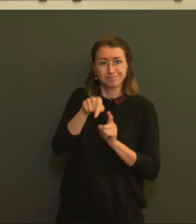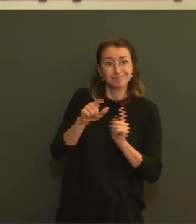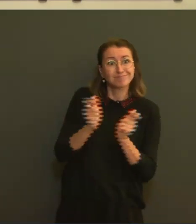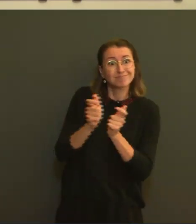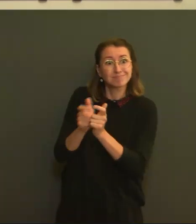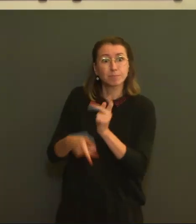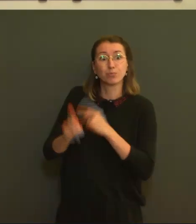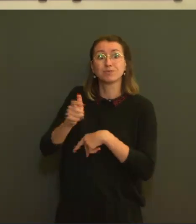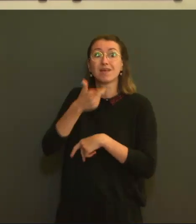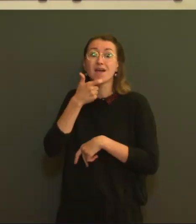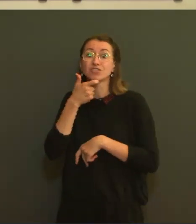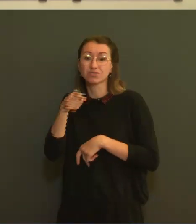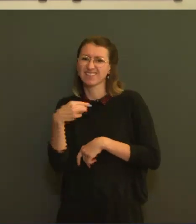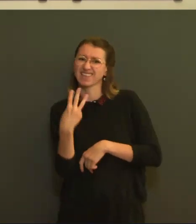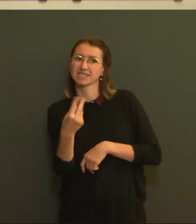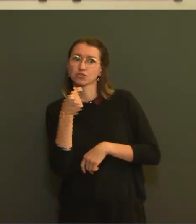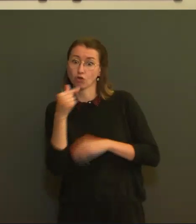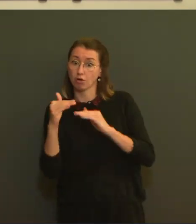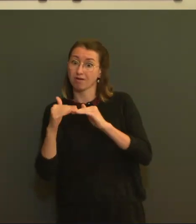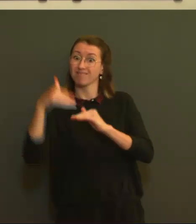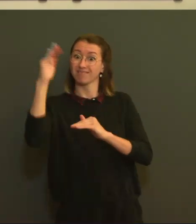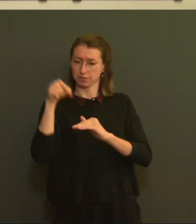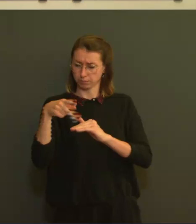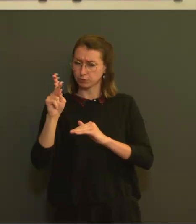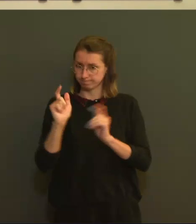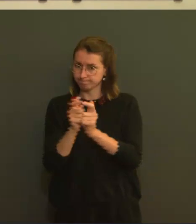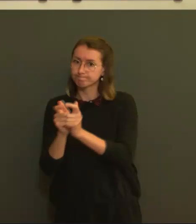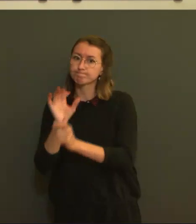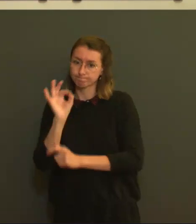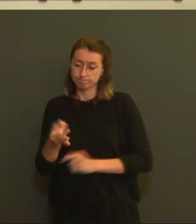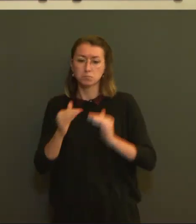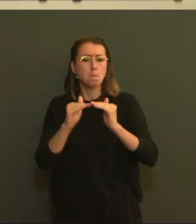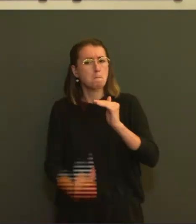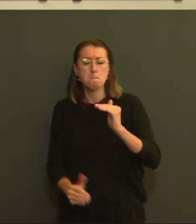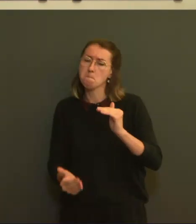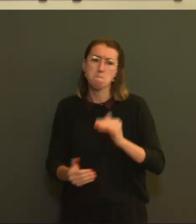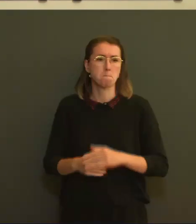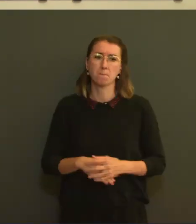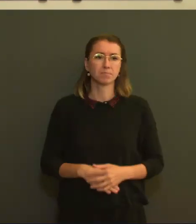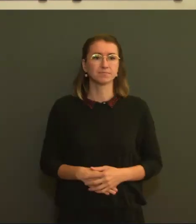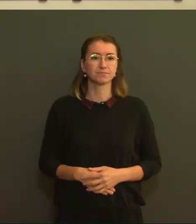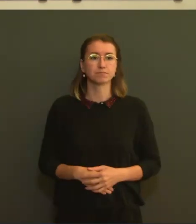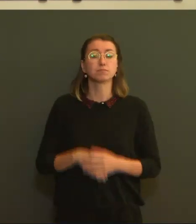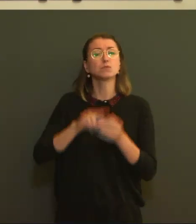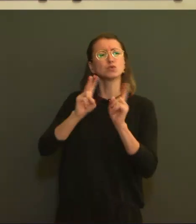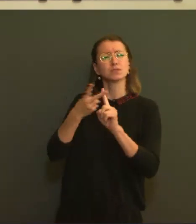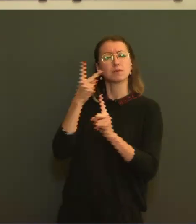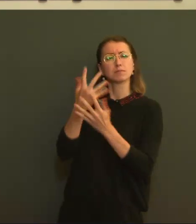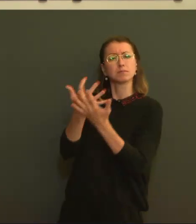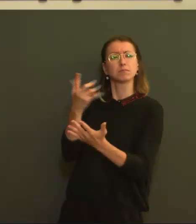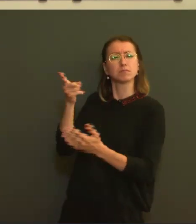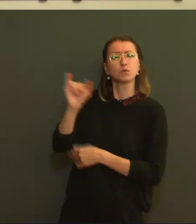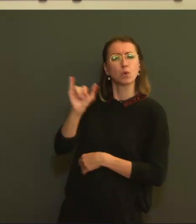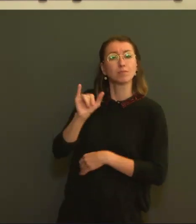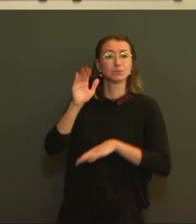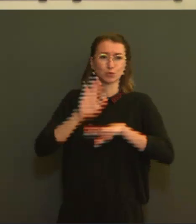Le deuxième point du rapport reprend les données scolaires. Ces données ont été collectées par les CLB flamands